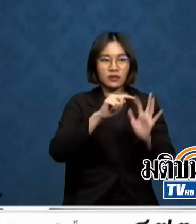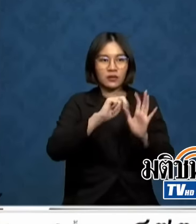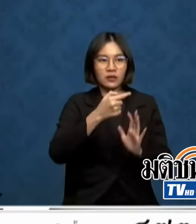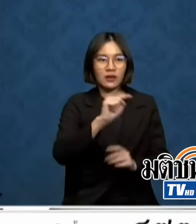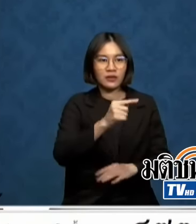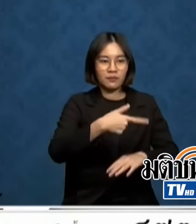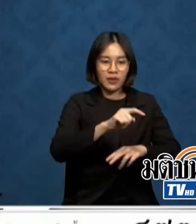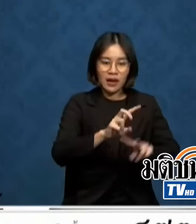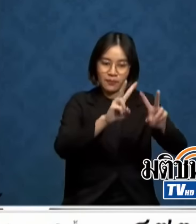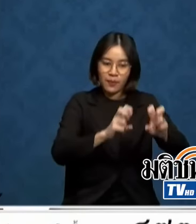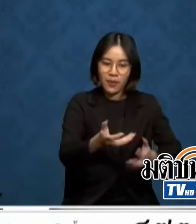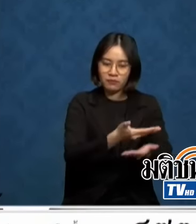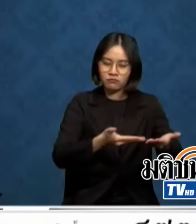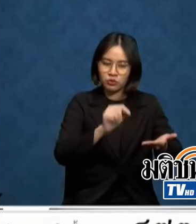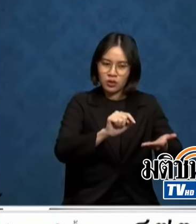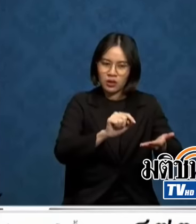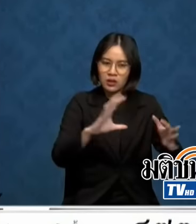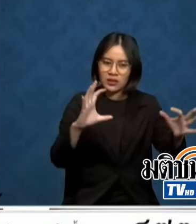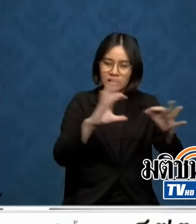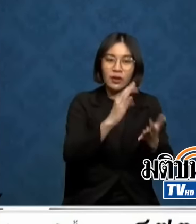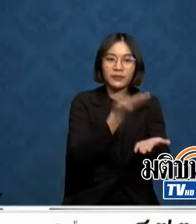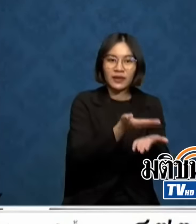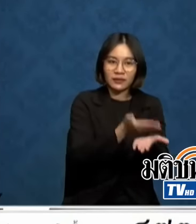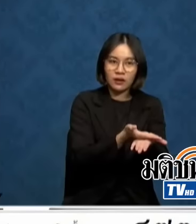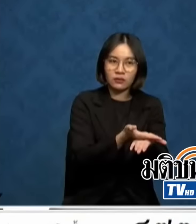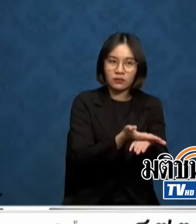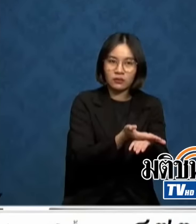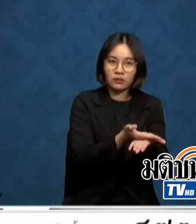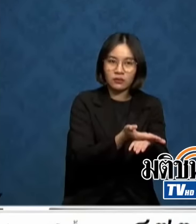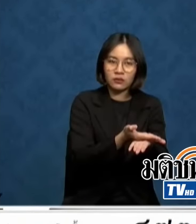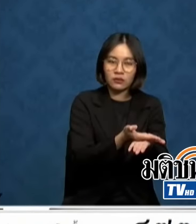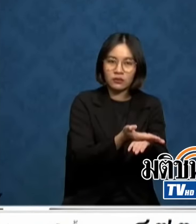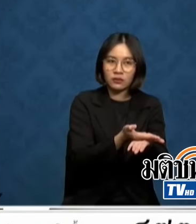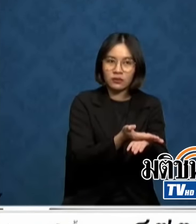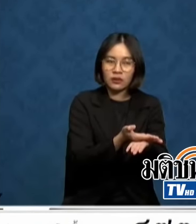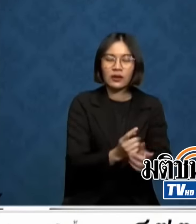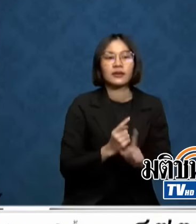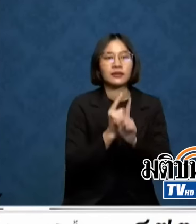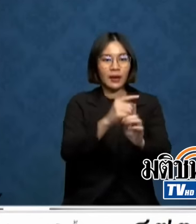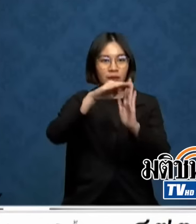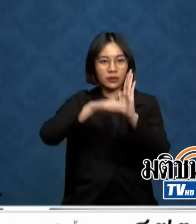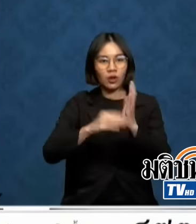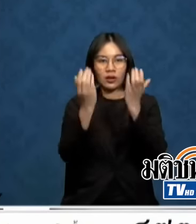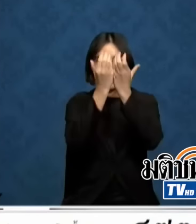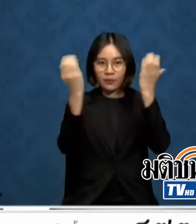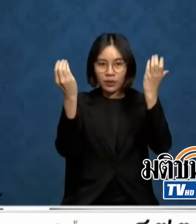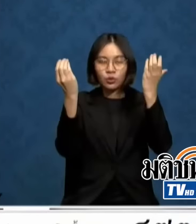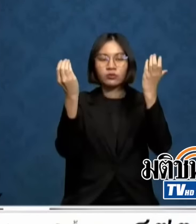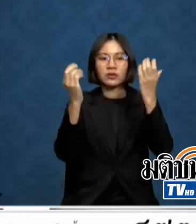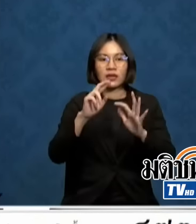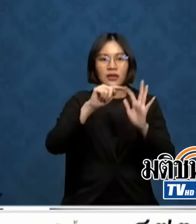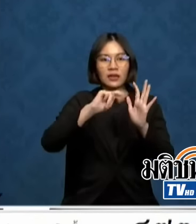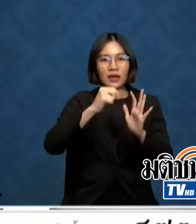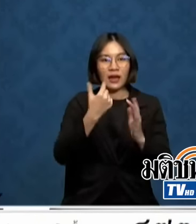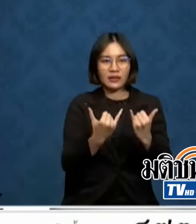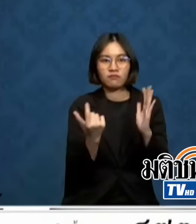นั้นถูกท่านประธานวินิจฉัยว่าเป็นร่างเกี่ยวด้วยการเงินซึ่งแน่นอนครับตามขั้นตอนของรัฐธรรมนูญนั้นก็จะทำให้ร่างดัง